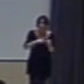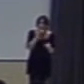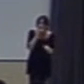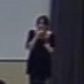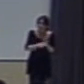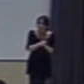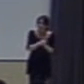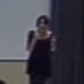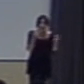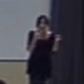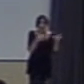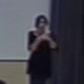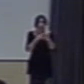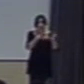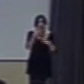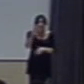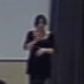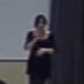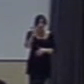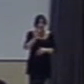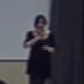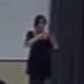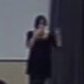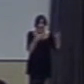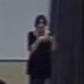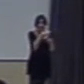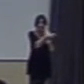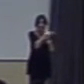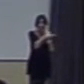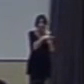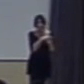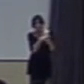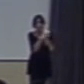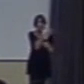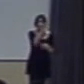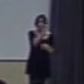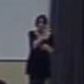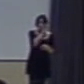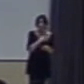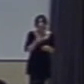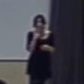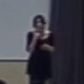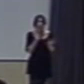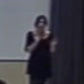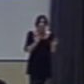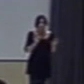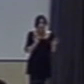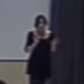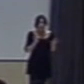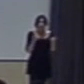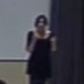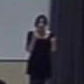de la televisió és un 95%, i internet té una penetració al voltant del 50%, llavors encara hem de saber